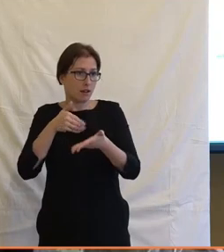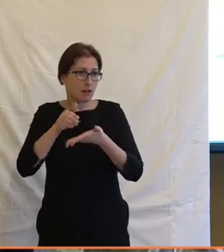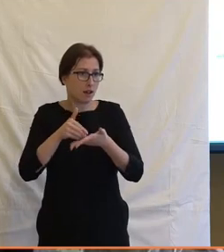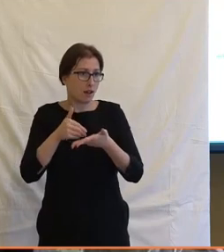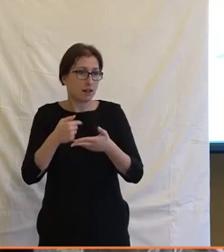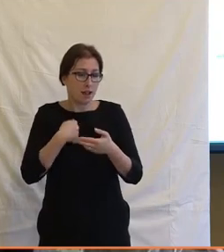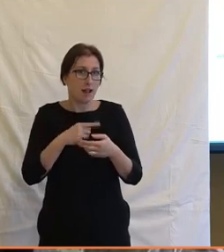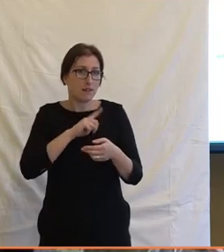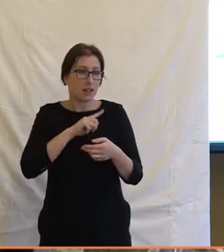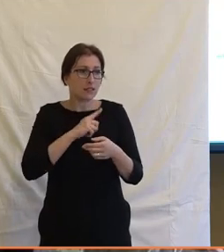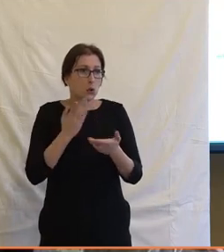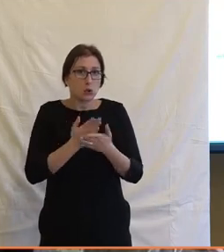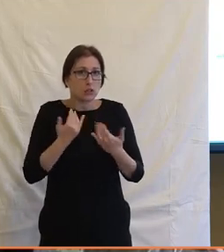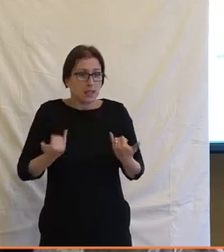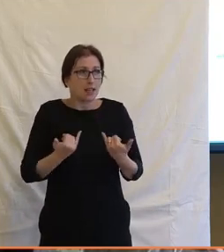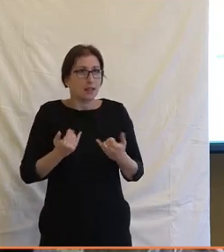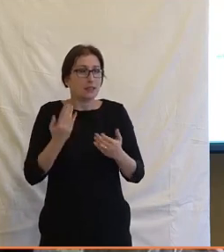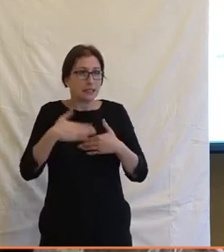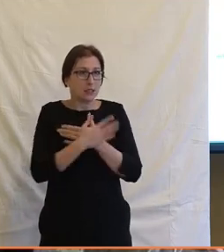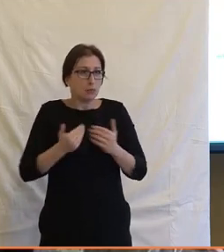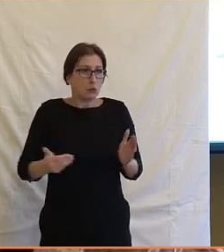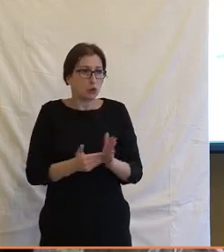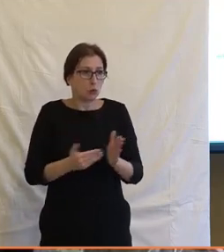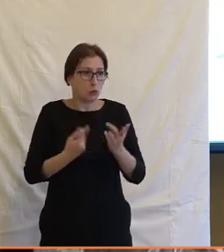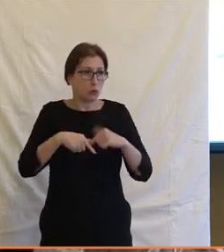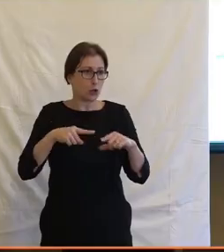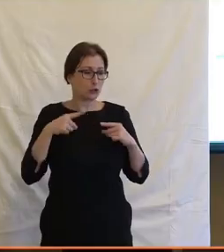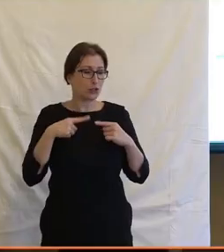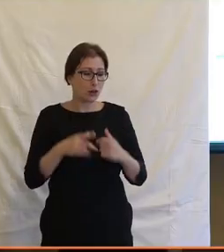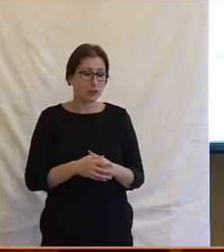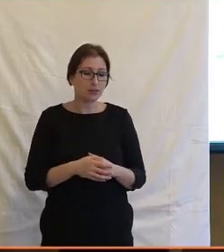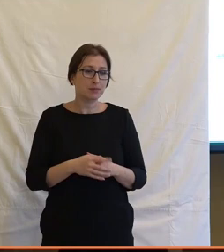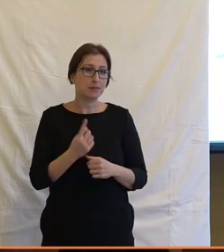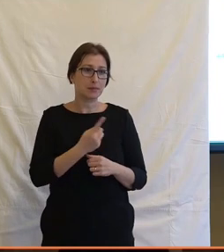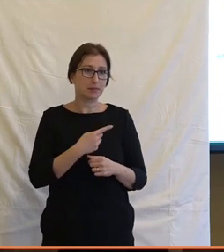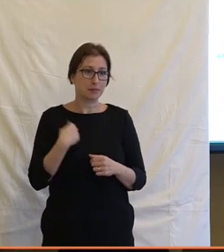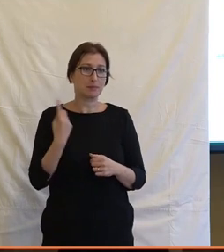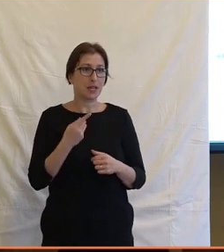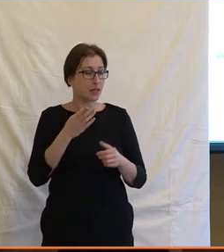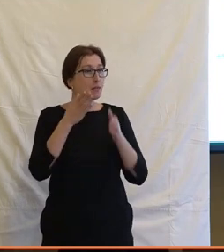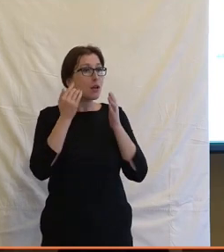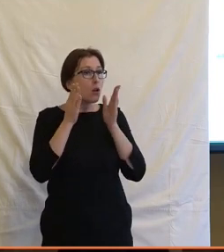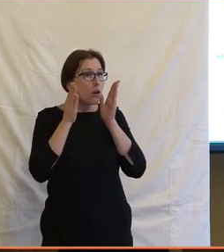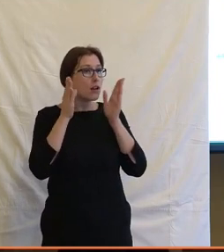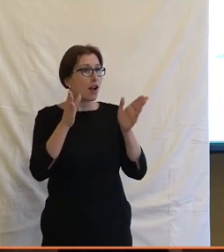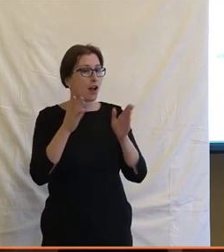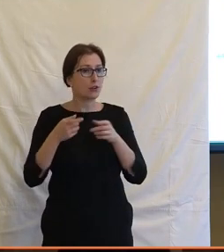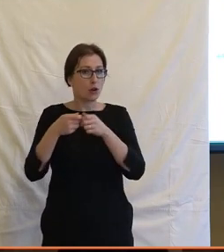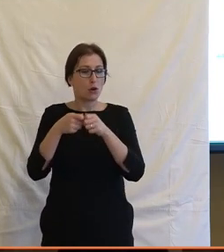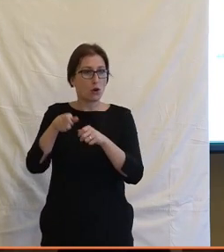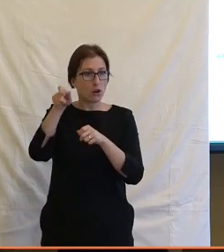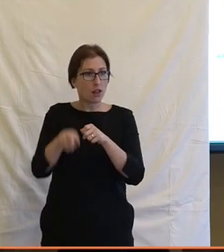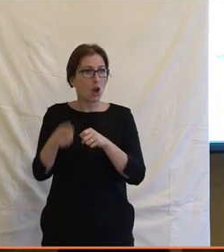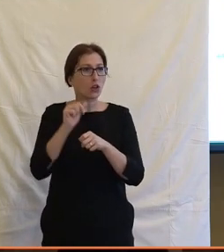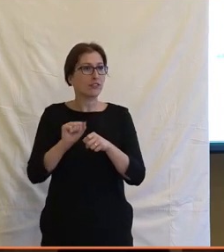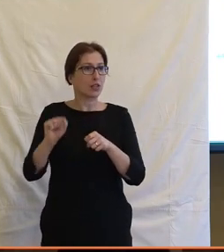je to něco, bez čeho už se teďka nemůžu představit fungovat. My jsme tady ráno měli kolegu právě z